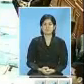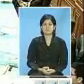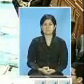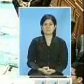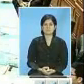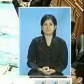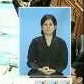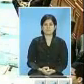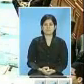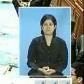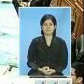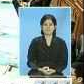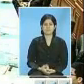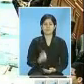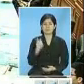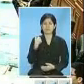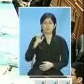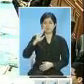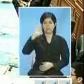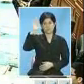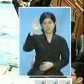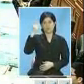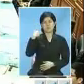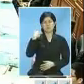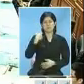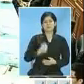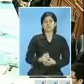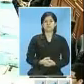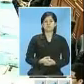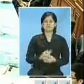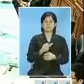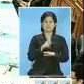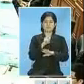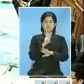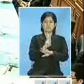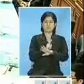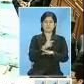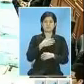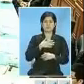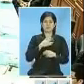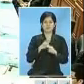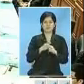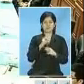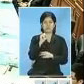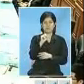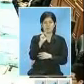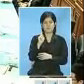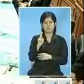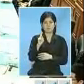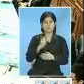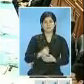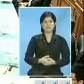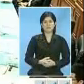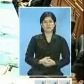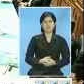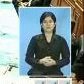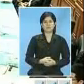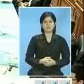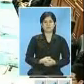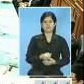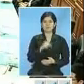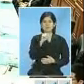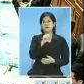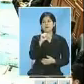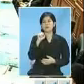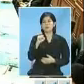นะครับต่อเนื่องกันอยู่เชิญคุณหมอ กับเรียนท่านประธานที่เคารพผมนายแพทย์สุกิจอโธปกรณ์สมาชิกสภาผู้